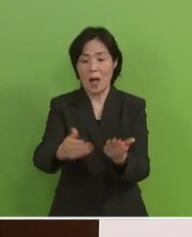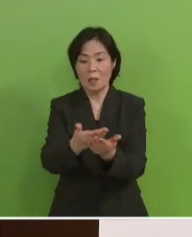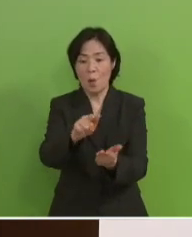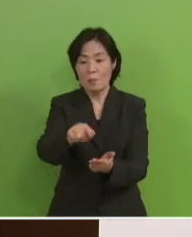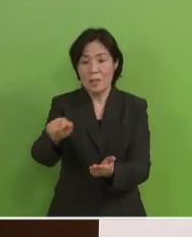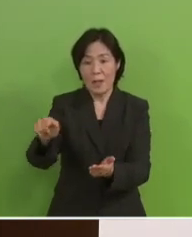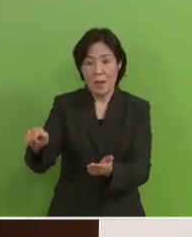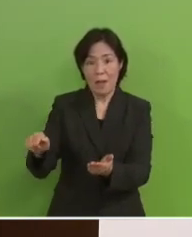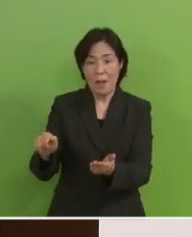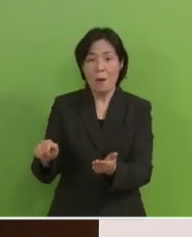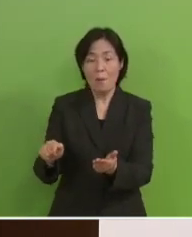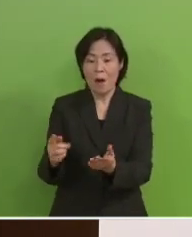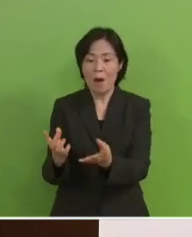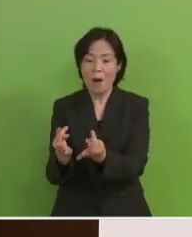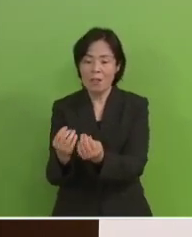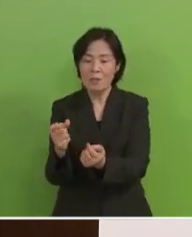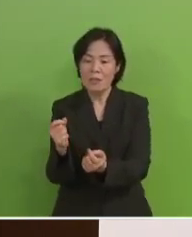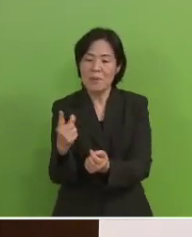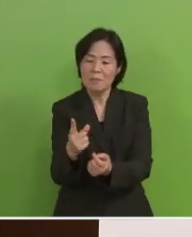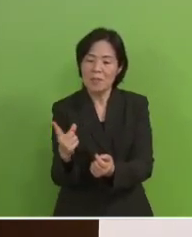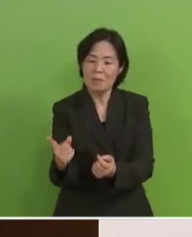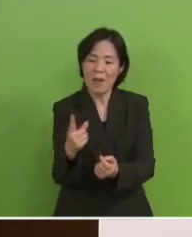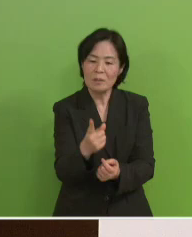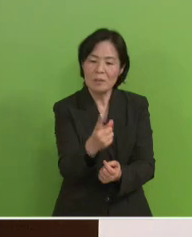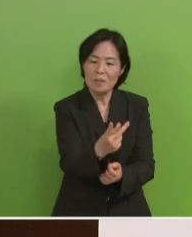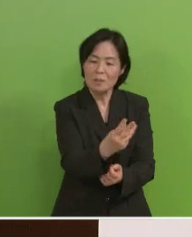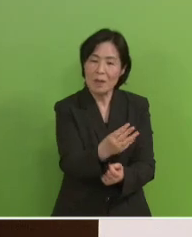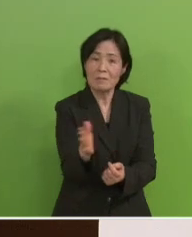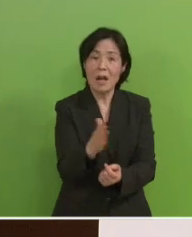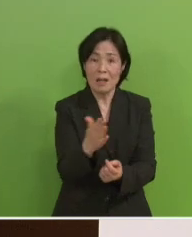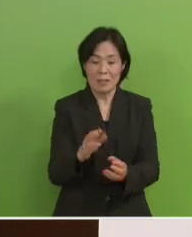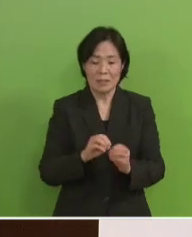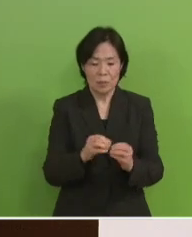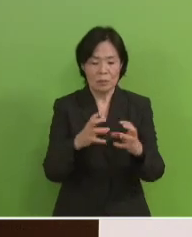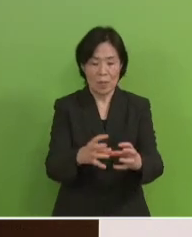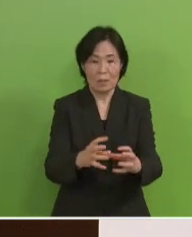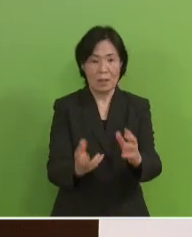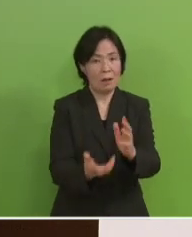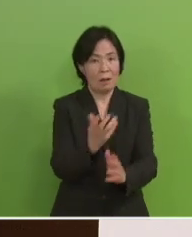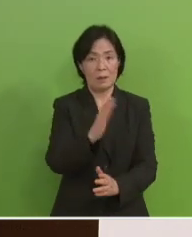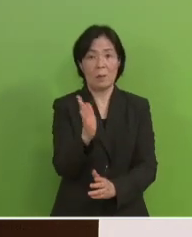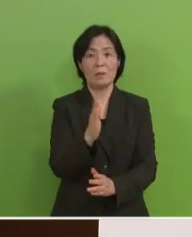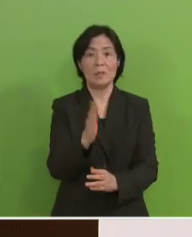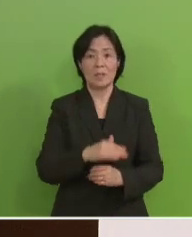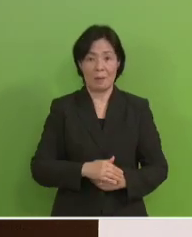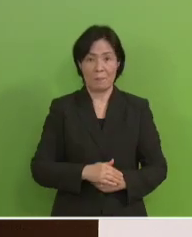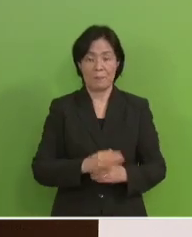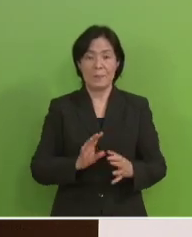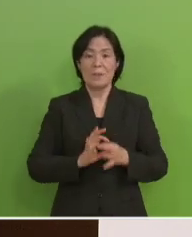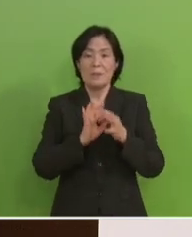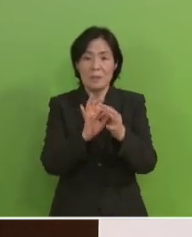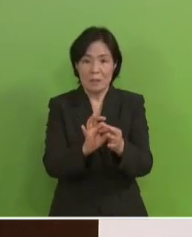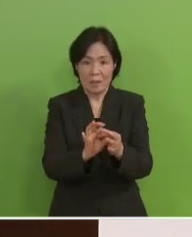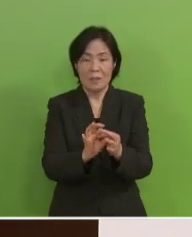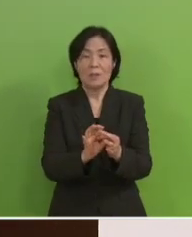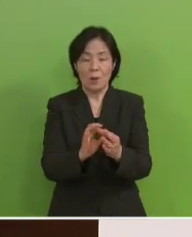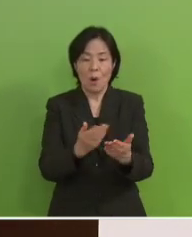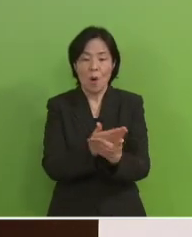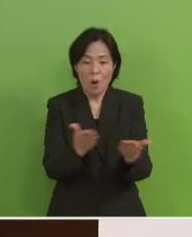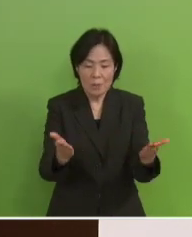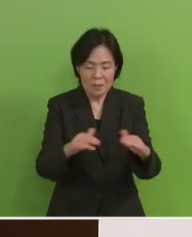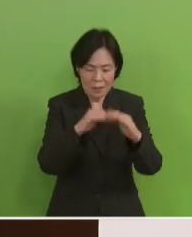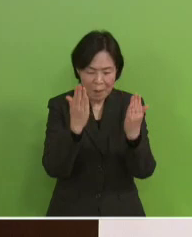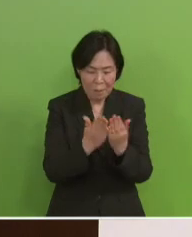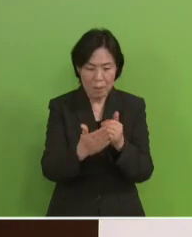ではもう数名1名2名クラスターが発生しておりません引き続き事業所の全面的な協力